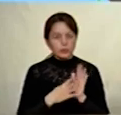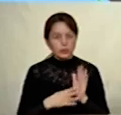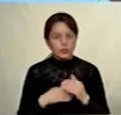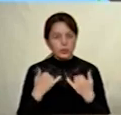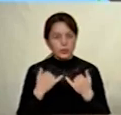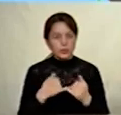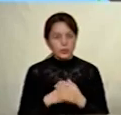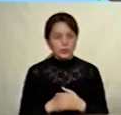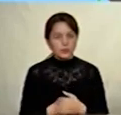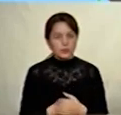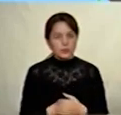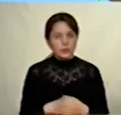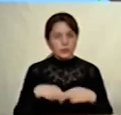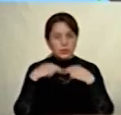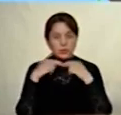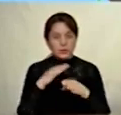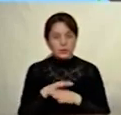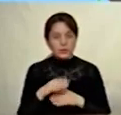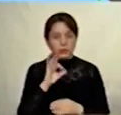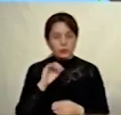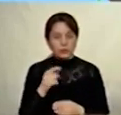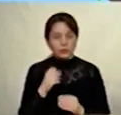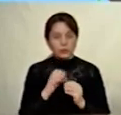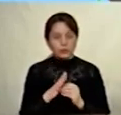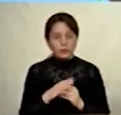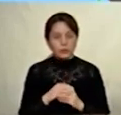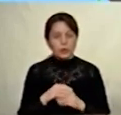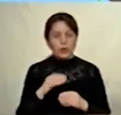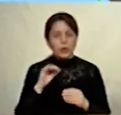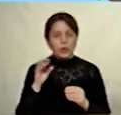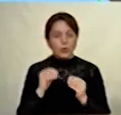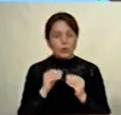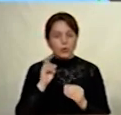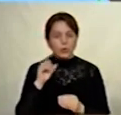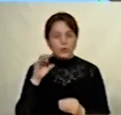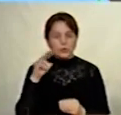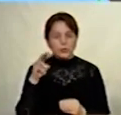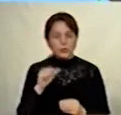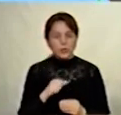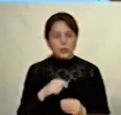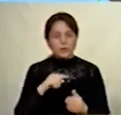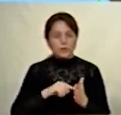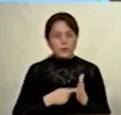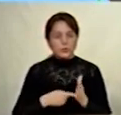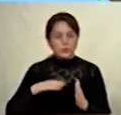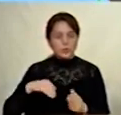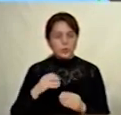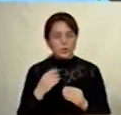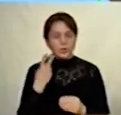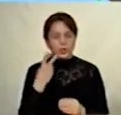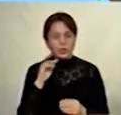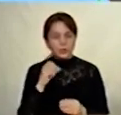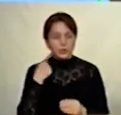Endi esa e'tibor bering, 0,15 o'nlik asrda virguldan keyin 2 ta raqam turibdi.